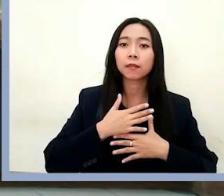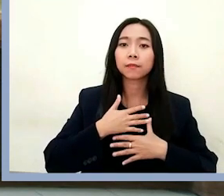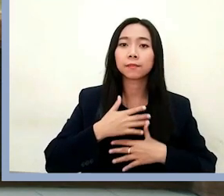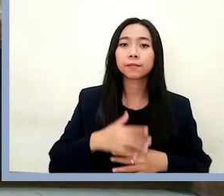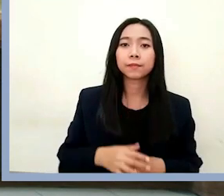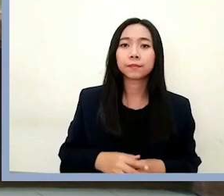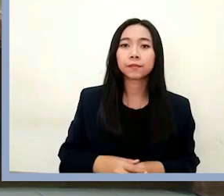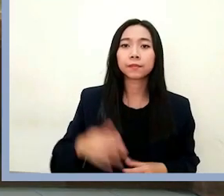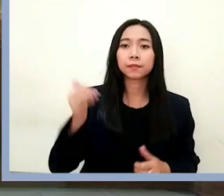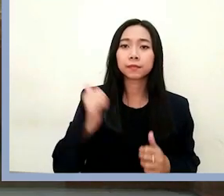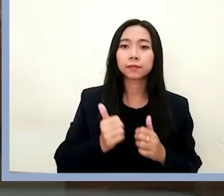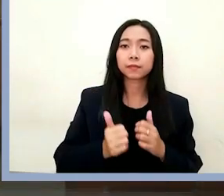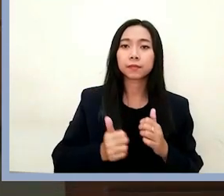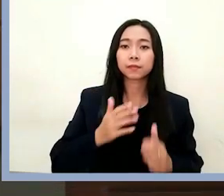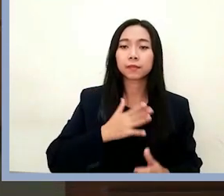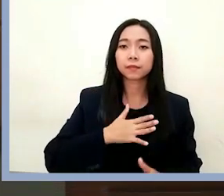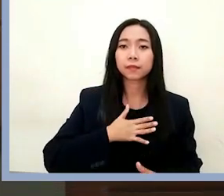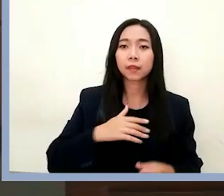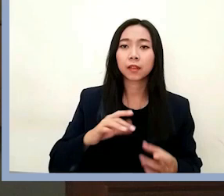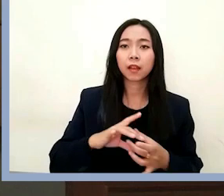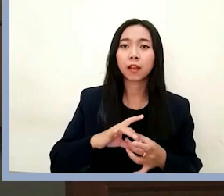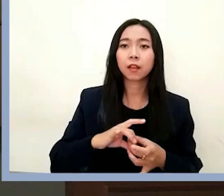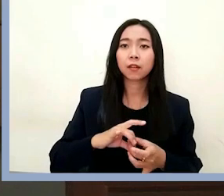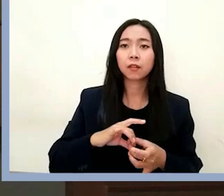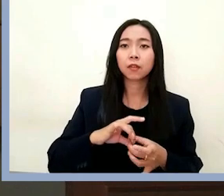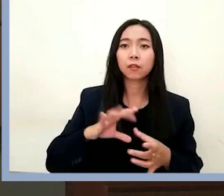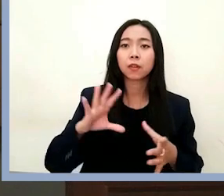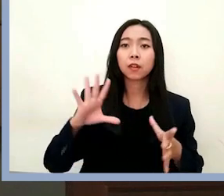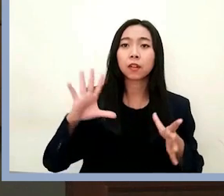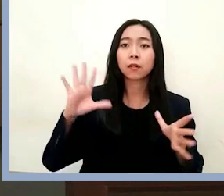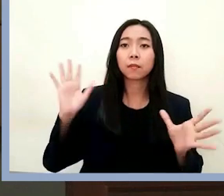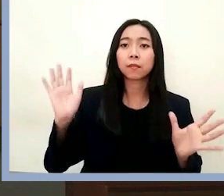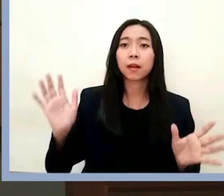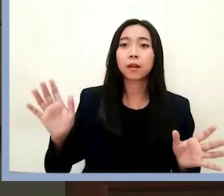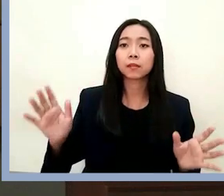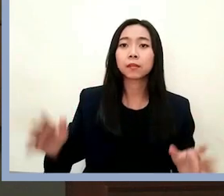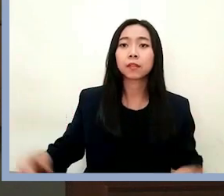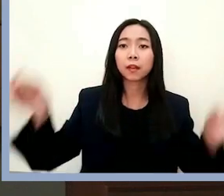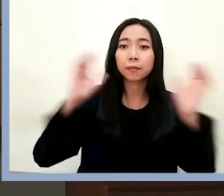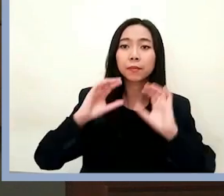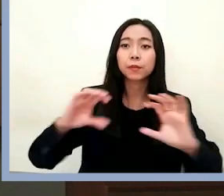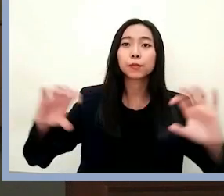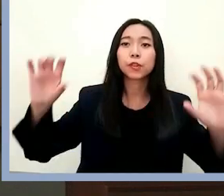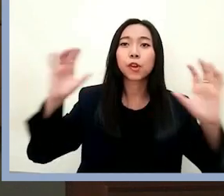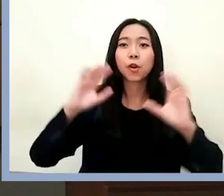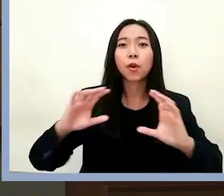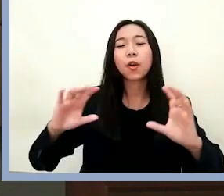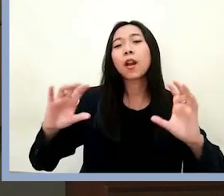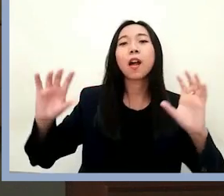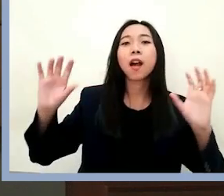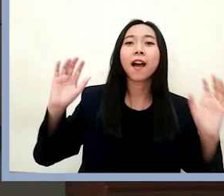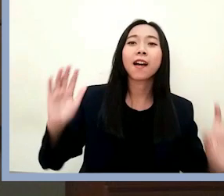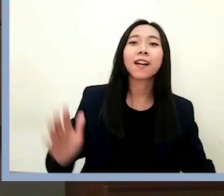kesesakan sehingga kulepas dan bersorak